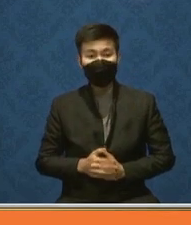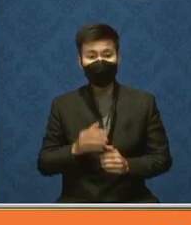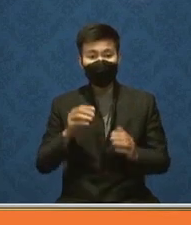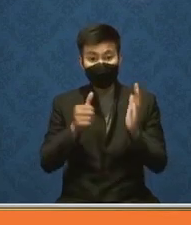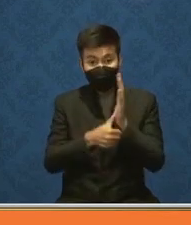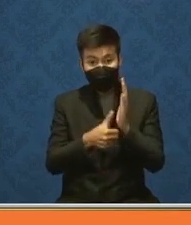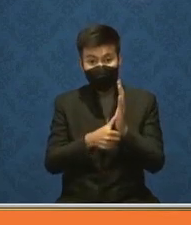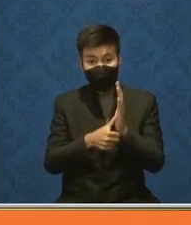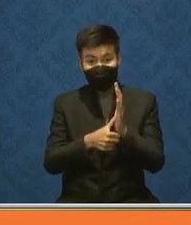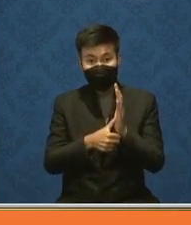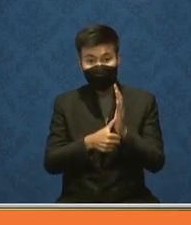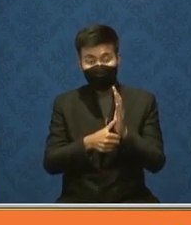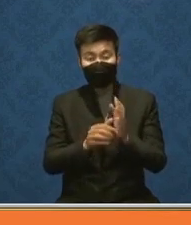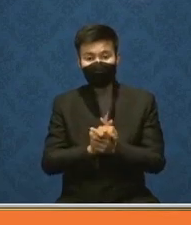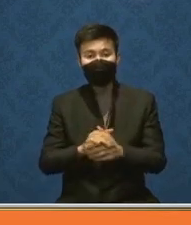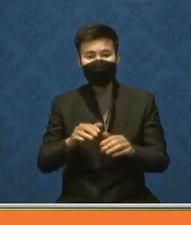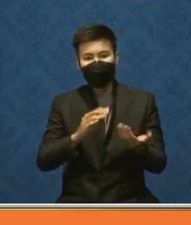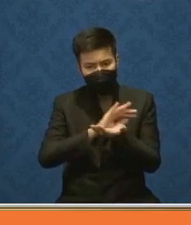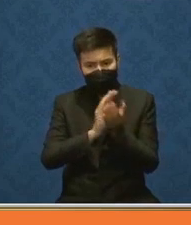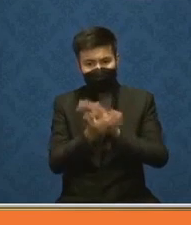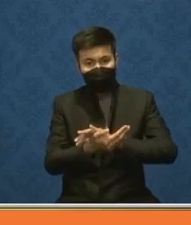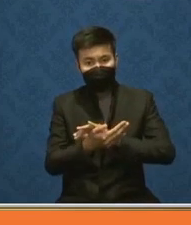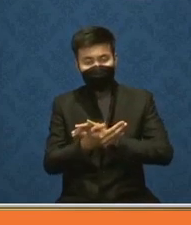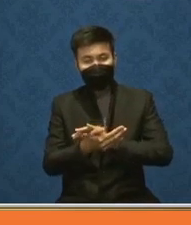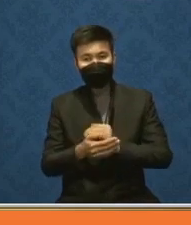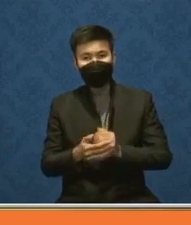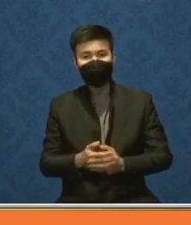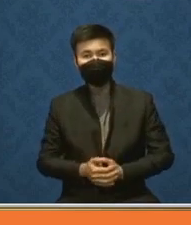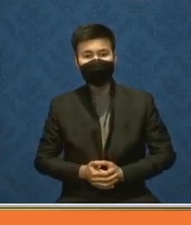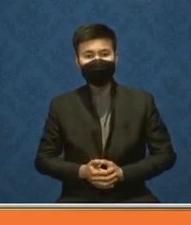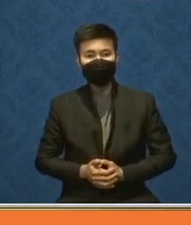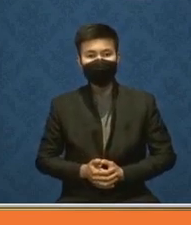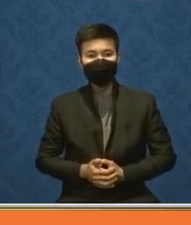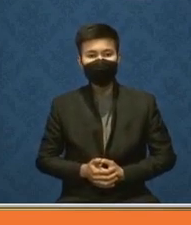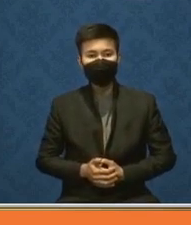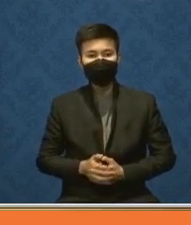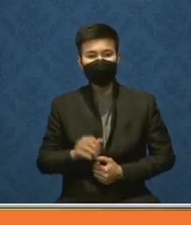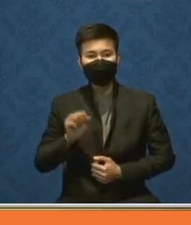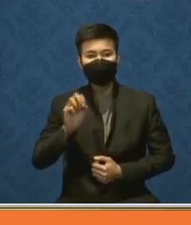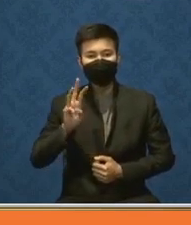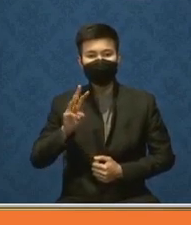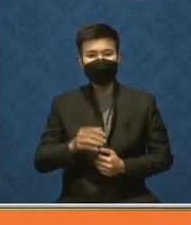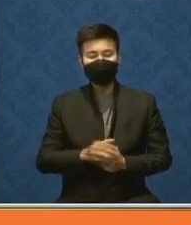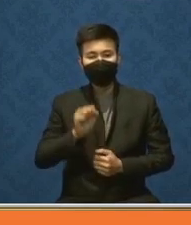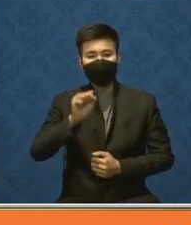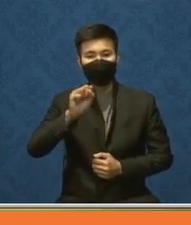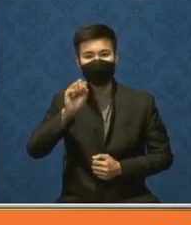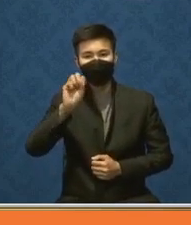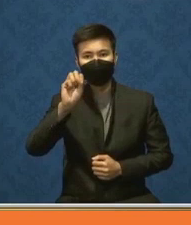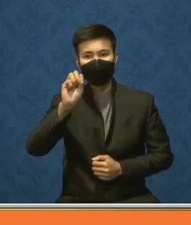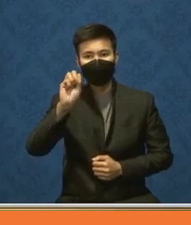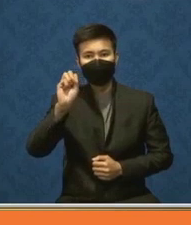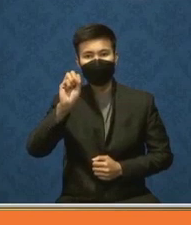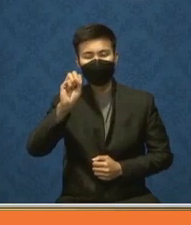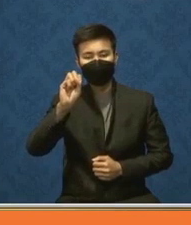าภาษีที่เสียไปจะกลับมาเป็นสวัสดิการให้เขาได้นี่ก็คือเป็นเหตุผลที่เรายืนยันมาตลอดว่าประเทศไท